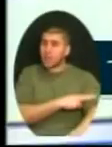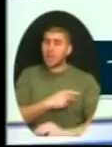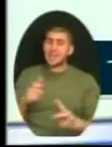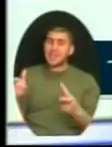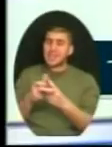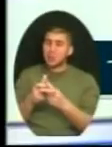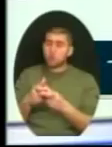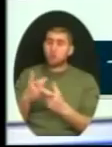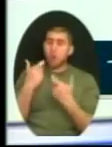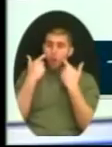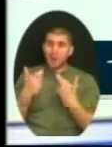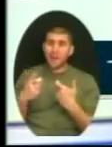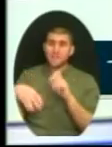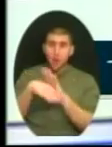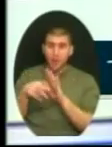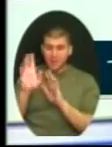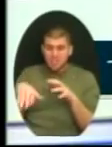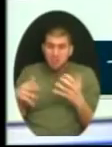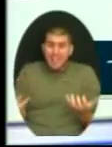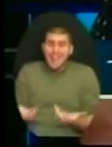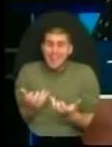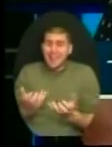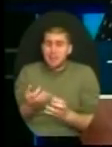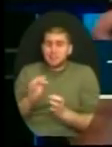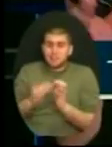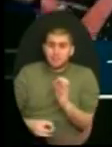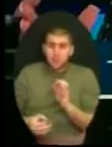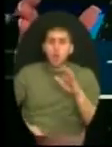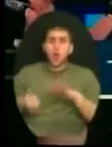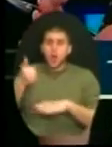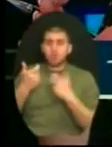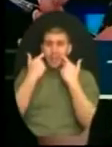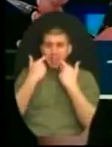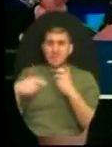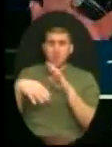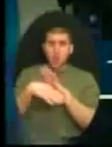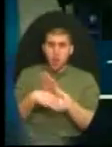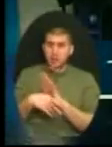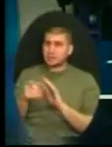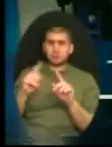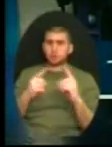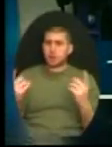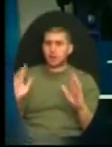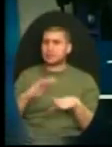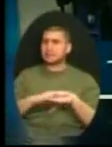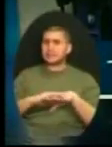החוק בישראל. אתה, יש לך את כל הכלים... ראש המשטרה, לא ראש אכיפת החוק. אוקיי. ראש אכיפת החוק זה היועץ